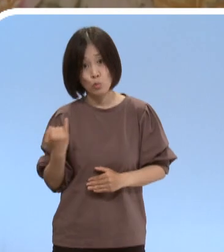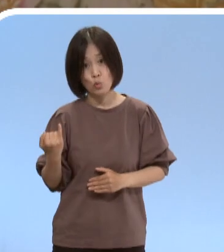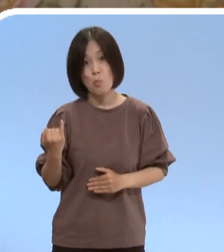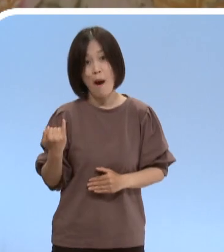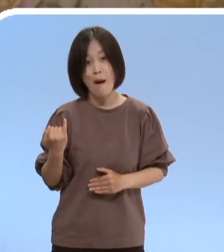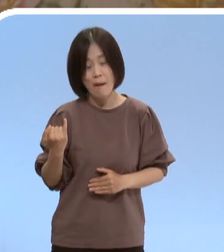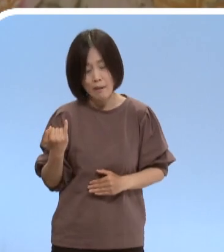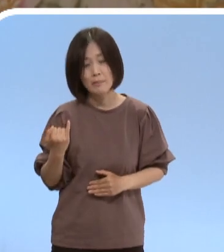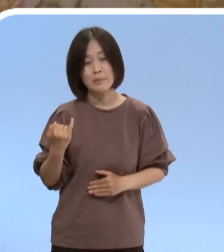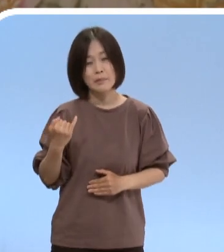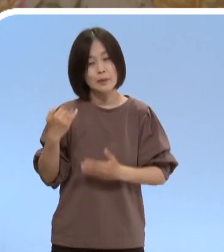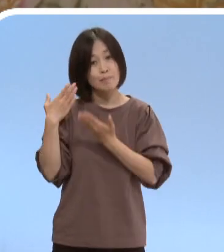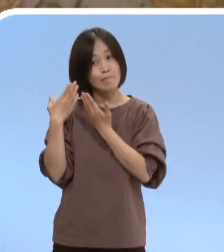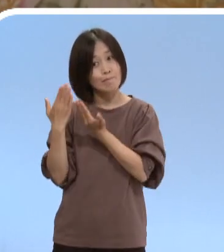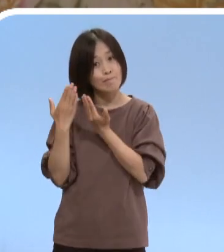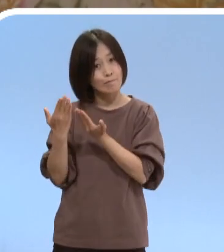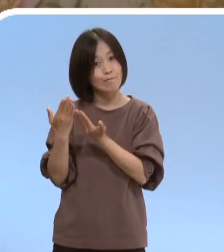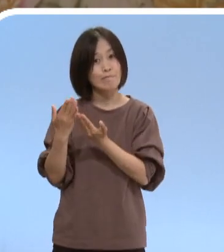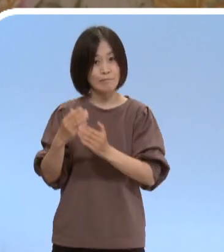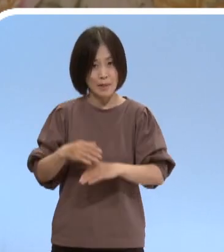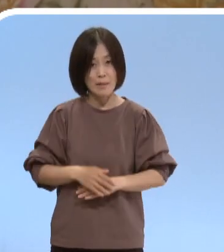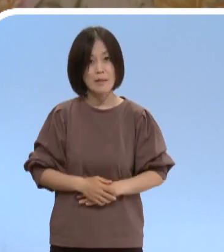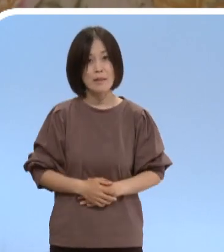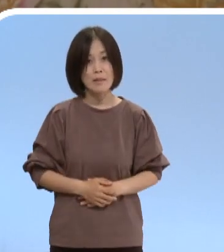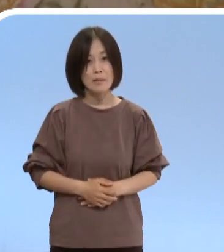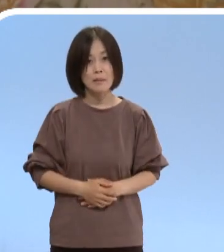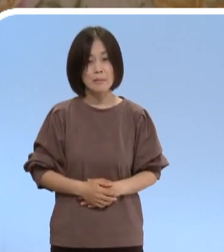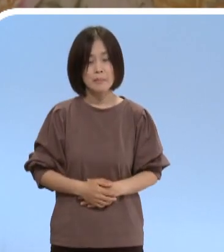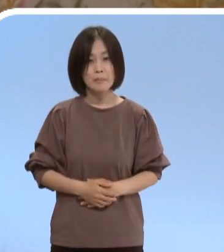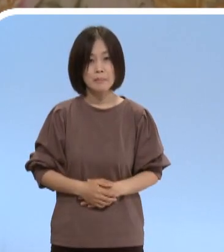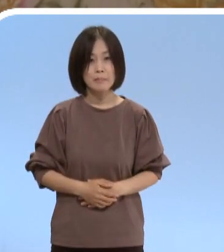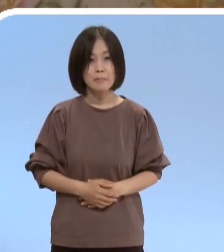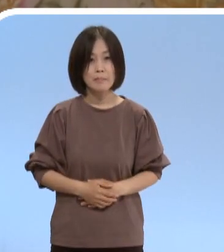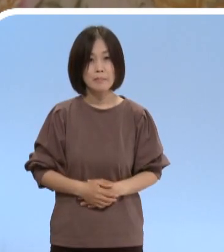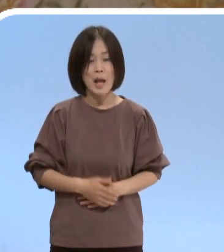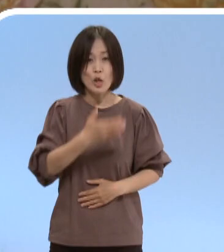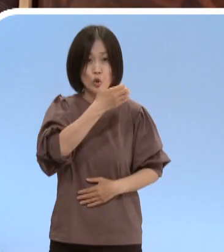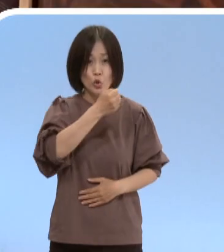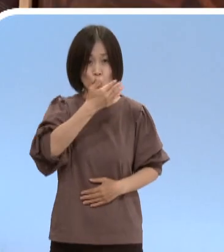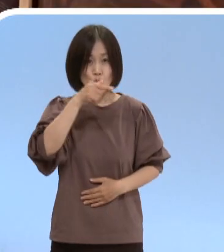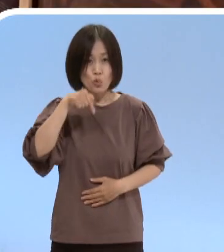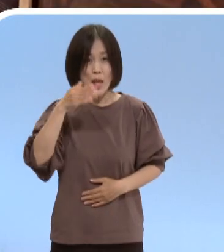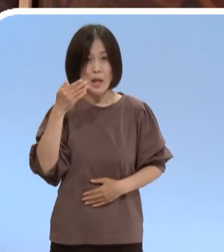ている孫の妻、田尻光子さんにお話を伺いました。